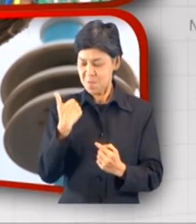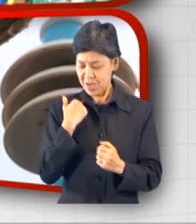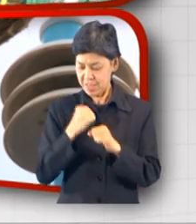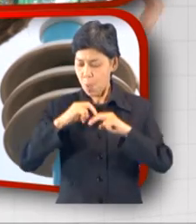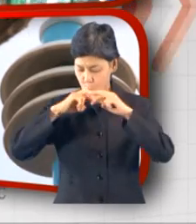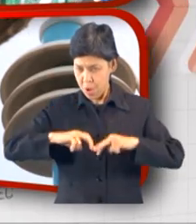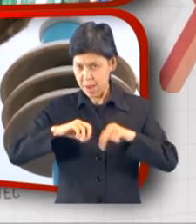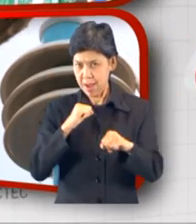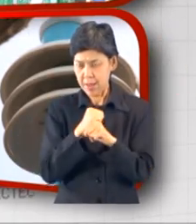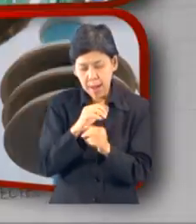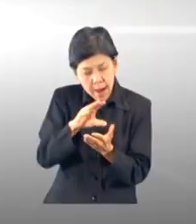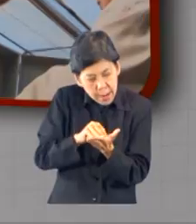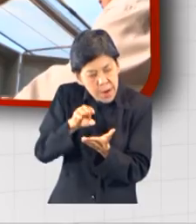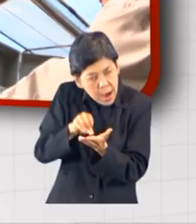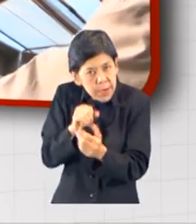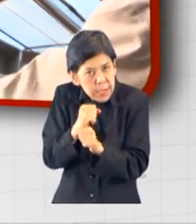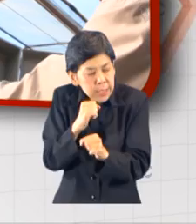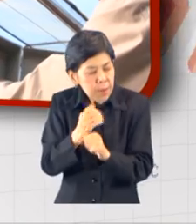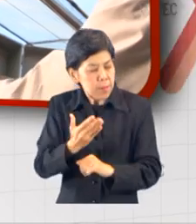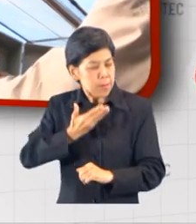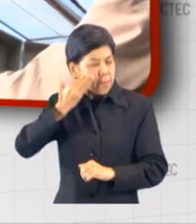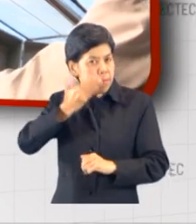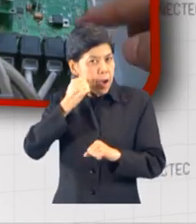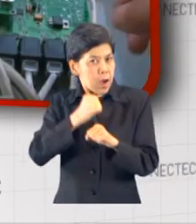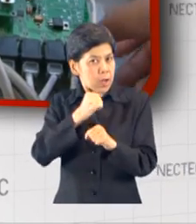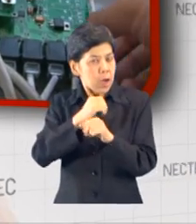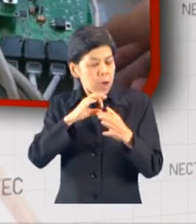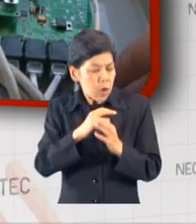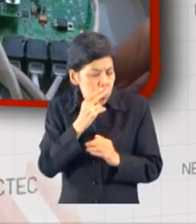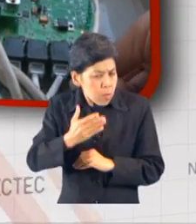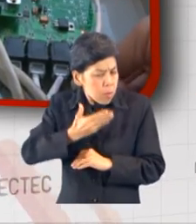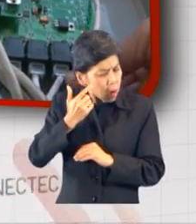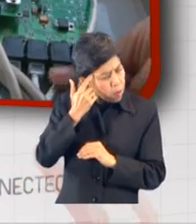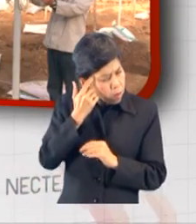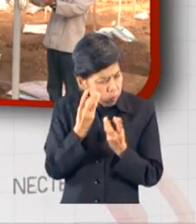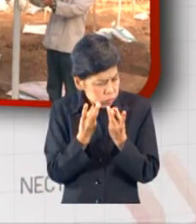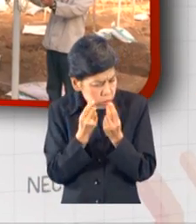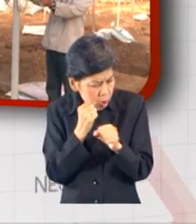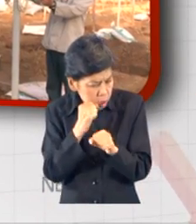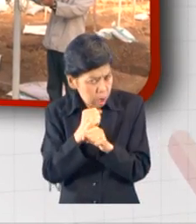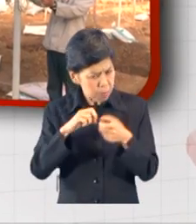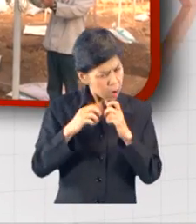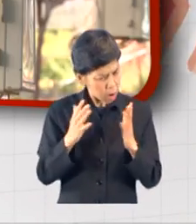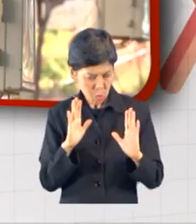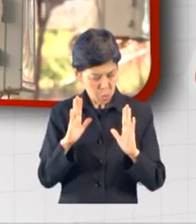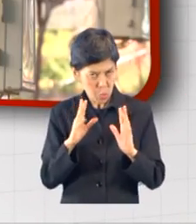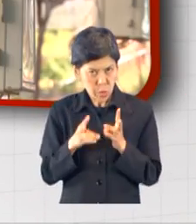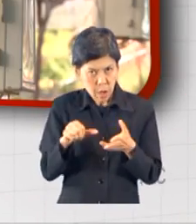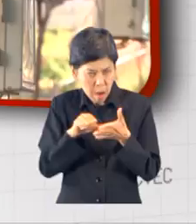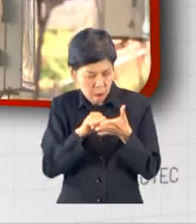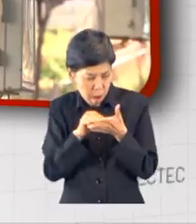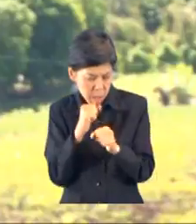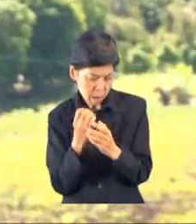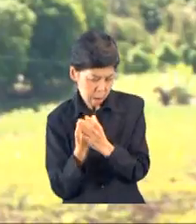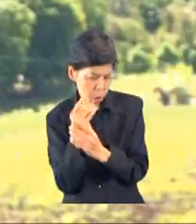การวิจัยหรือเก็บข้อมูลเรื่องของสภาพภูมิอากาศเพื่อเอาสภาพภูมิอากาศมาทดสอบถ้ามีผลกระทบเราต้องปรับวิธีการ